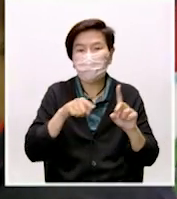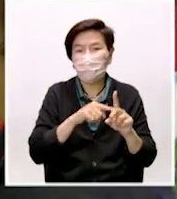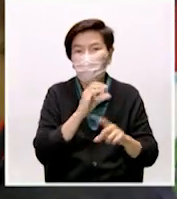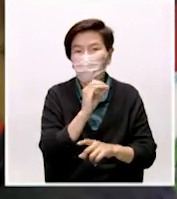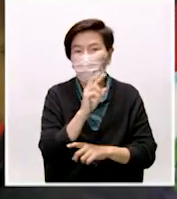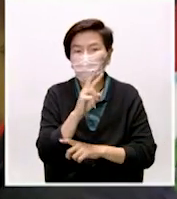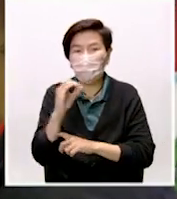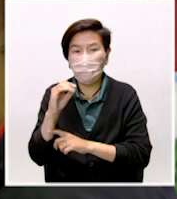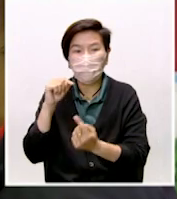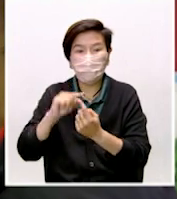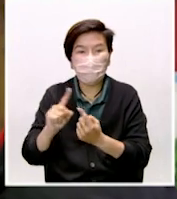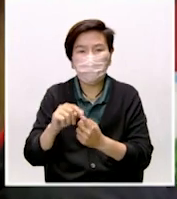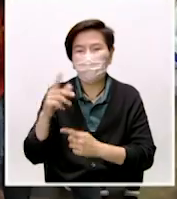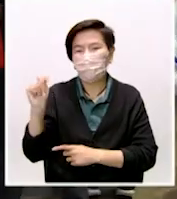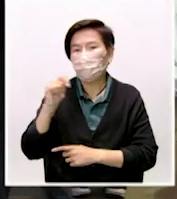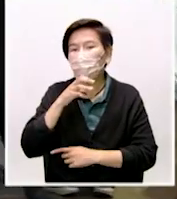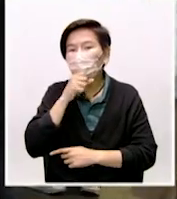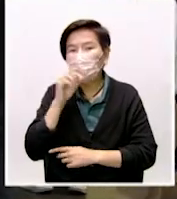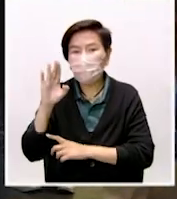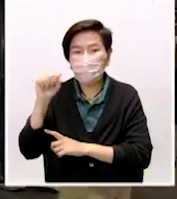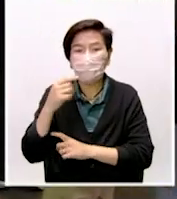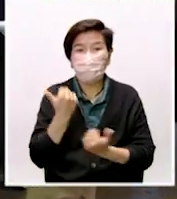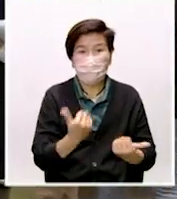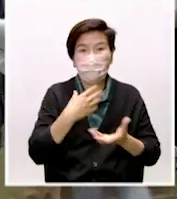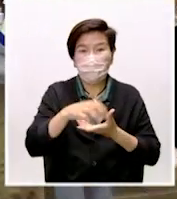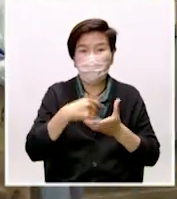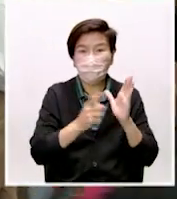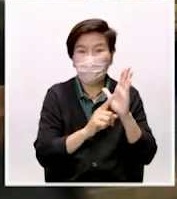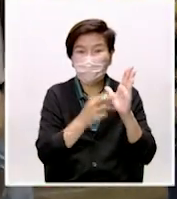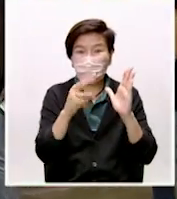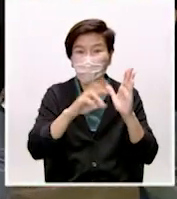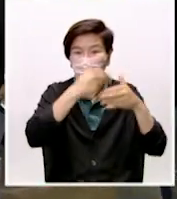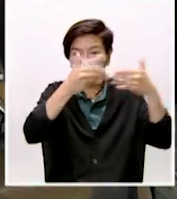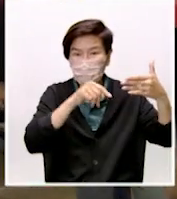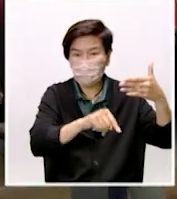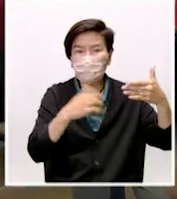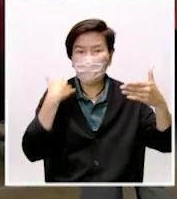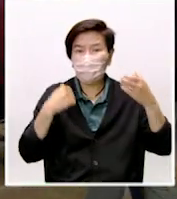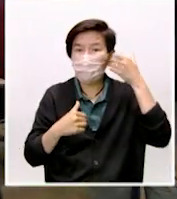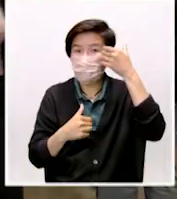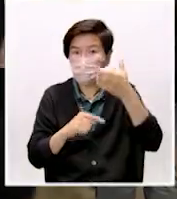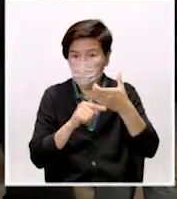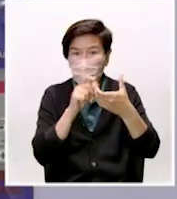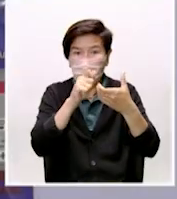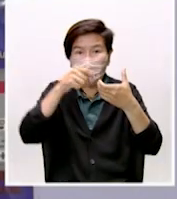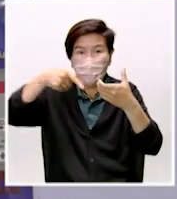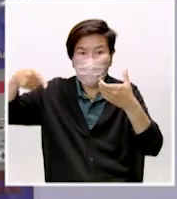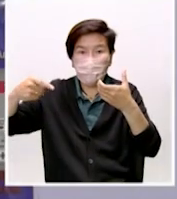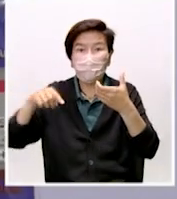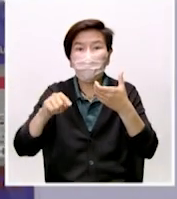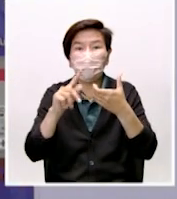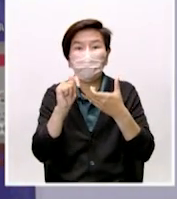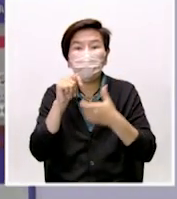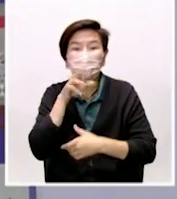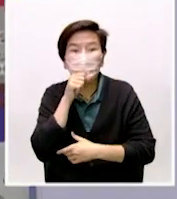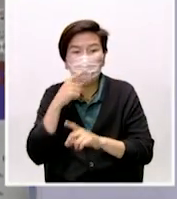True Corporation จำกัดมหาชนกล่าวว่างานตลาดนัดโชว์ห่วยครั้งที่12 True ได้นำแอปพลิเคชัน True Smart Merchant ที่พัฒนาขึ้นมา